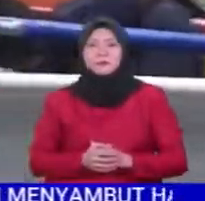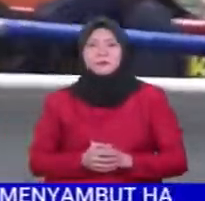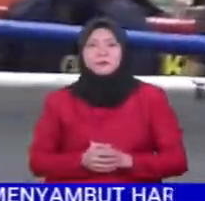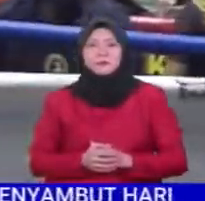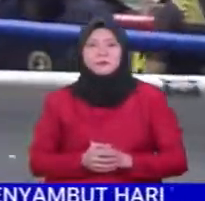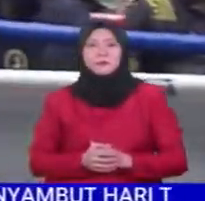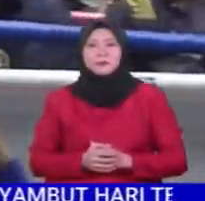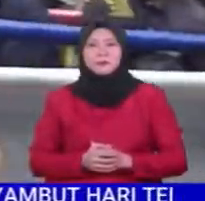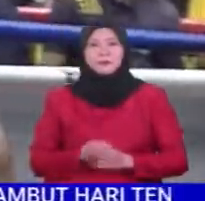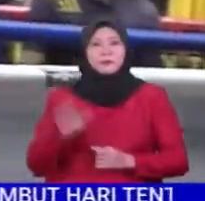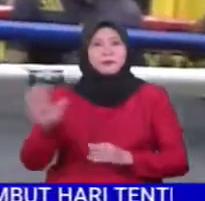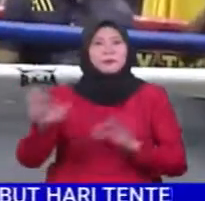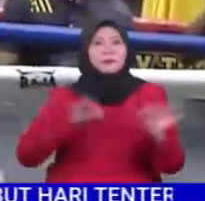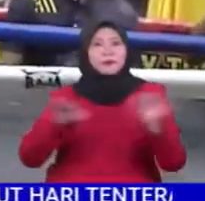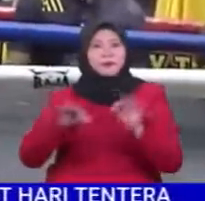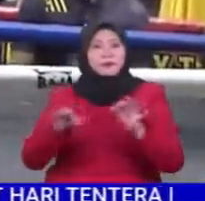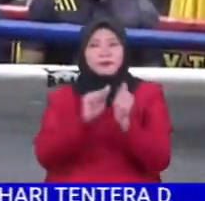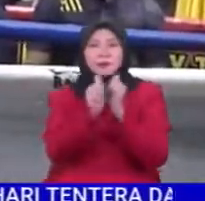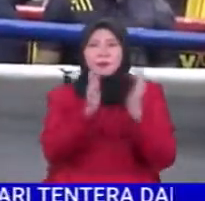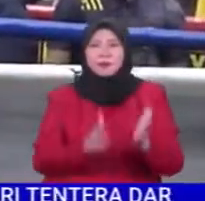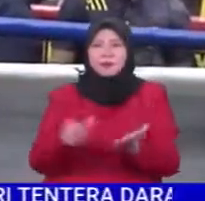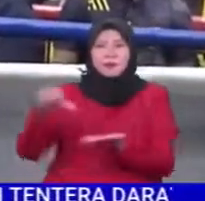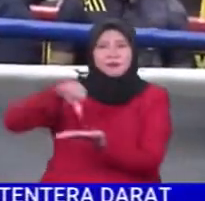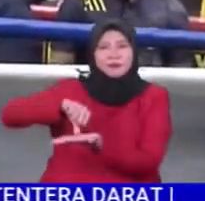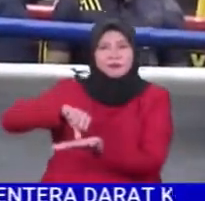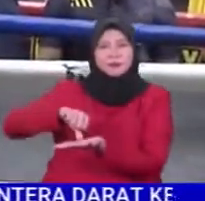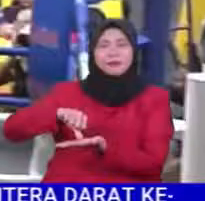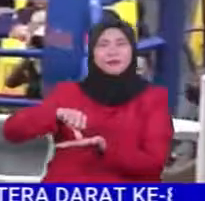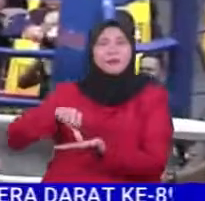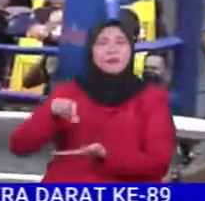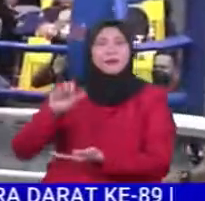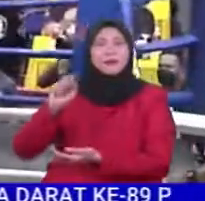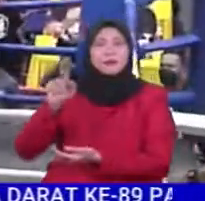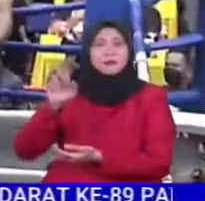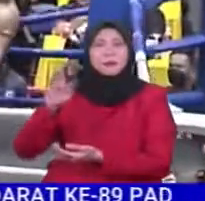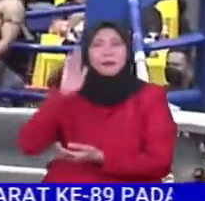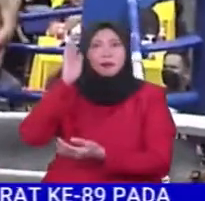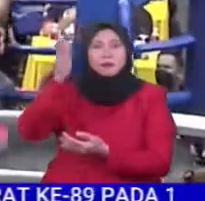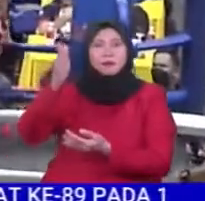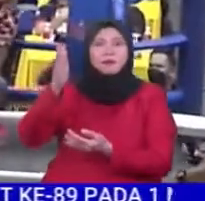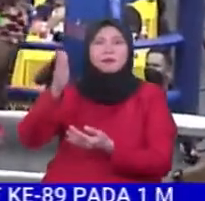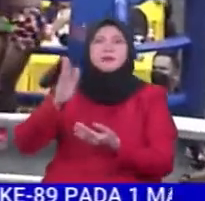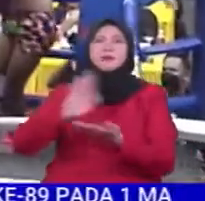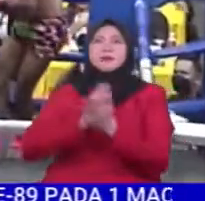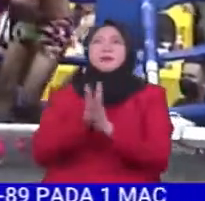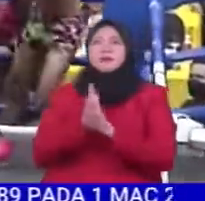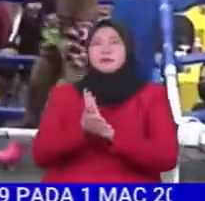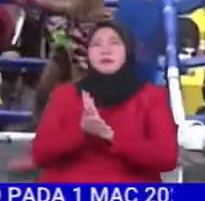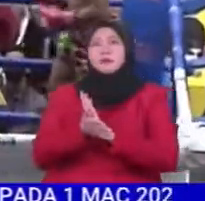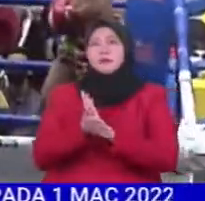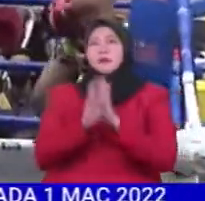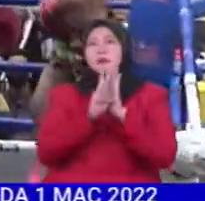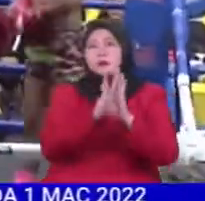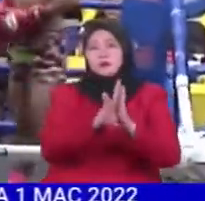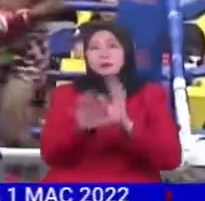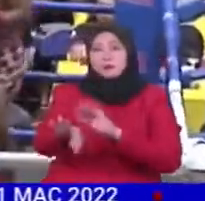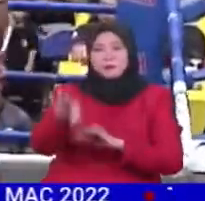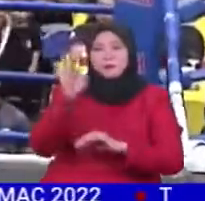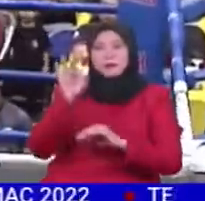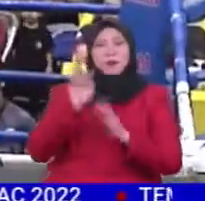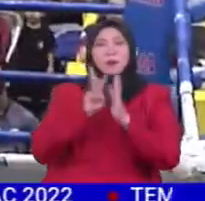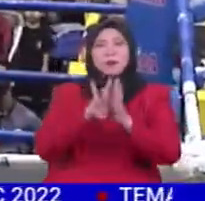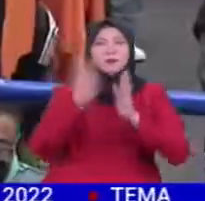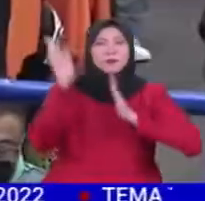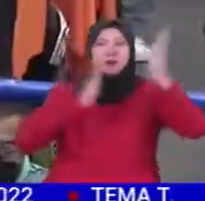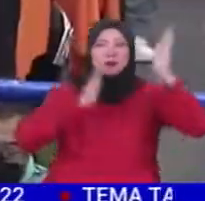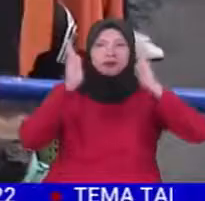Sementara itu, beliau turut menjelaskan atlet dari Iran, Amir Ali Nasir, bakal menjadi atlet naturalisasi pertama yang dipilih untuk mewakili